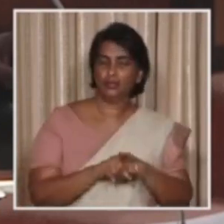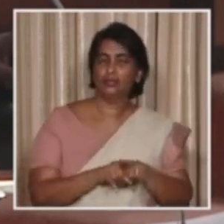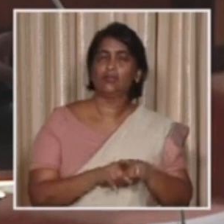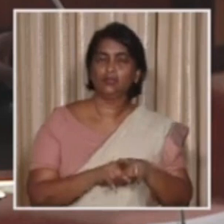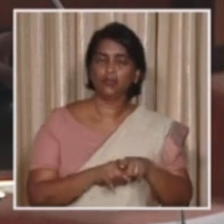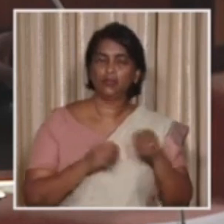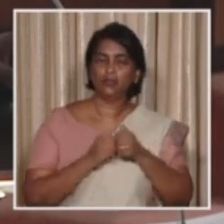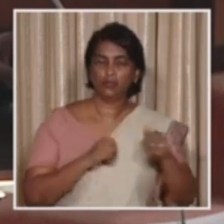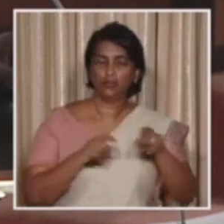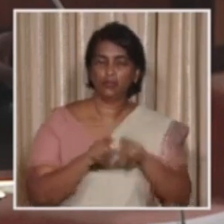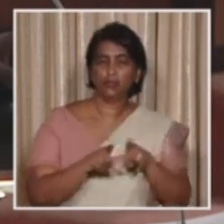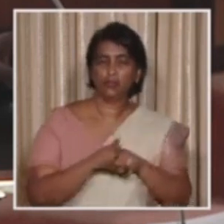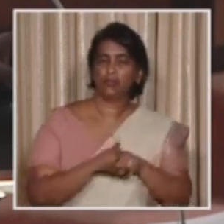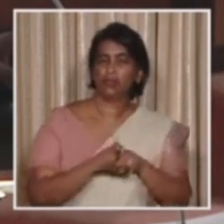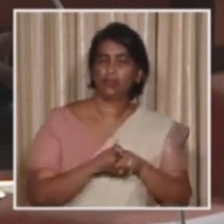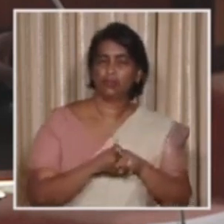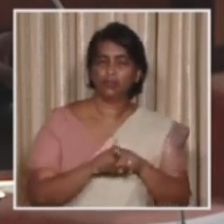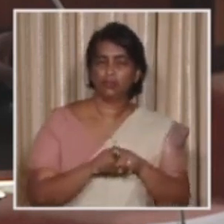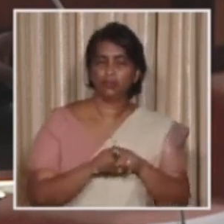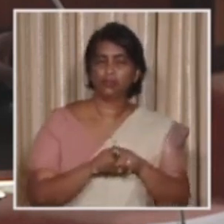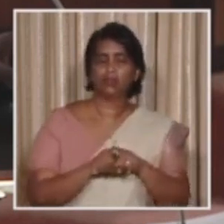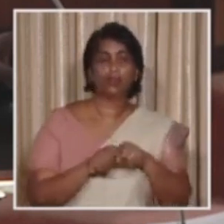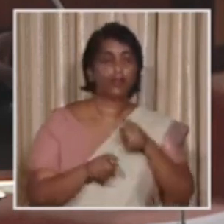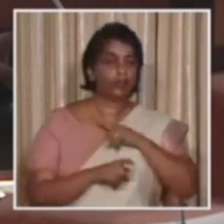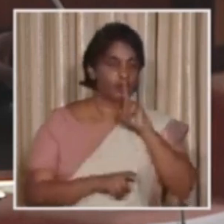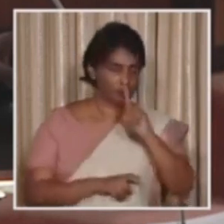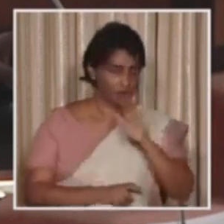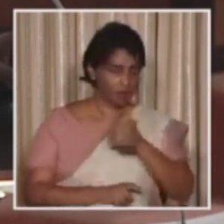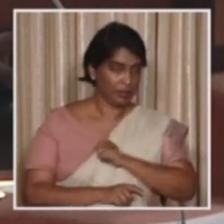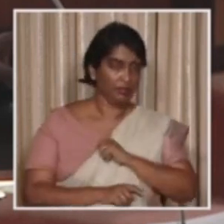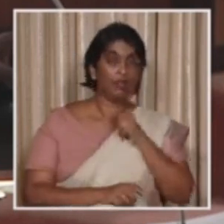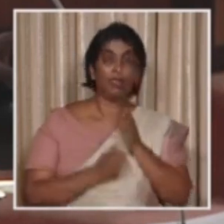சந்தர்ப்பத்தில் நான் சொல்லிக் கொள்கிறேன். வெளிவாரத்துறை அமைச்சர் அவர்கள்